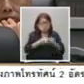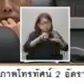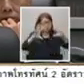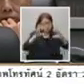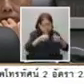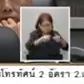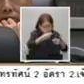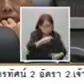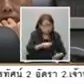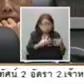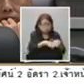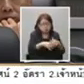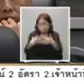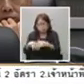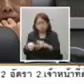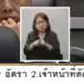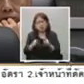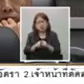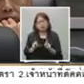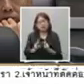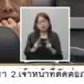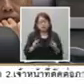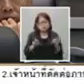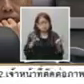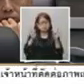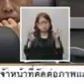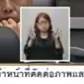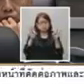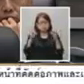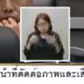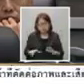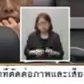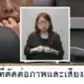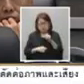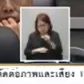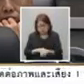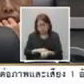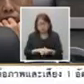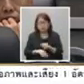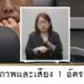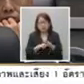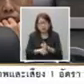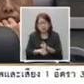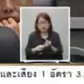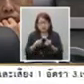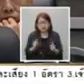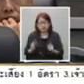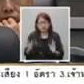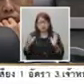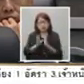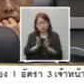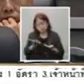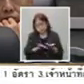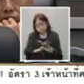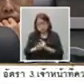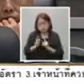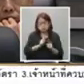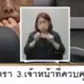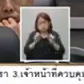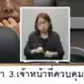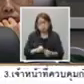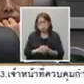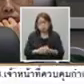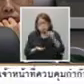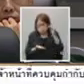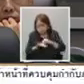คนะครับวิปได้รับการแต่งตั้งได้รับการมอบหมายไปก็จริงนะครับแต่เวลาไปตกลงกันไปมั่ว